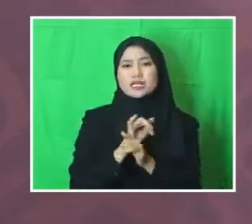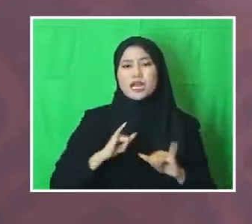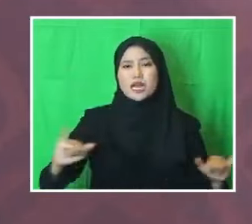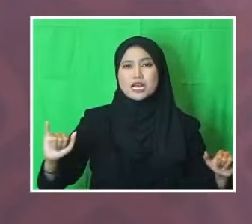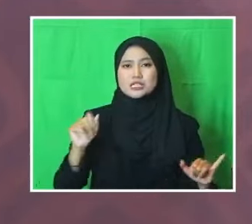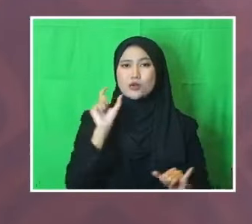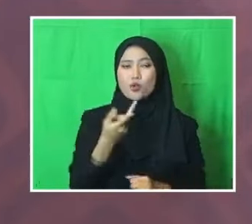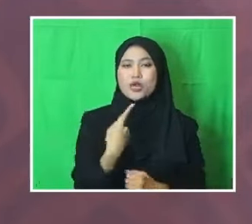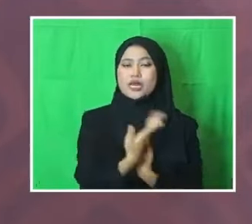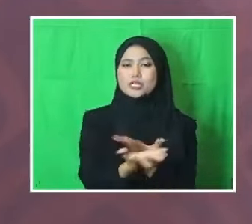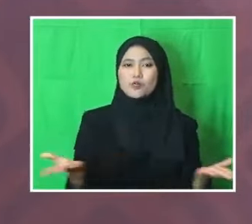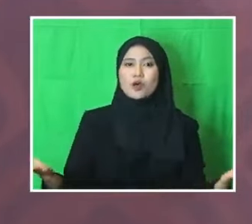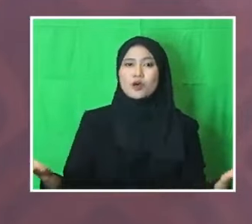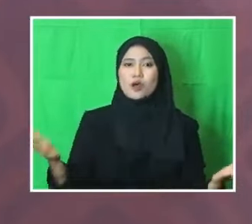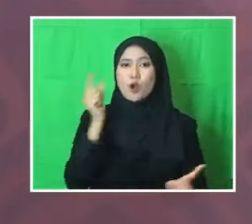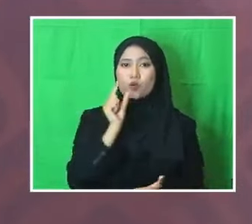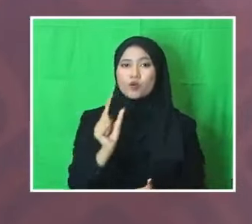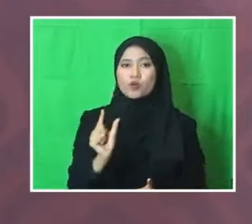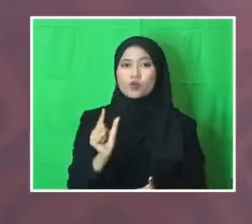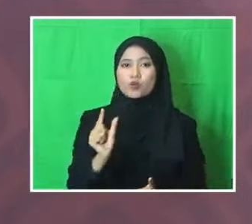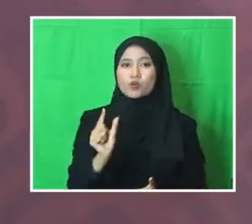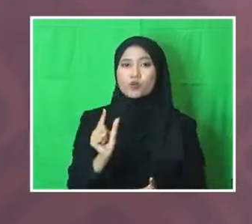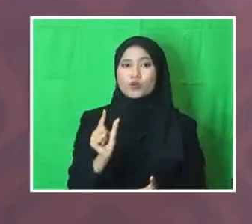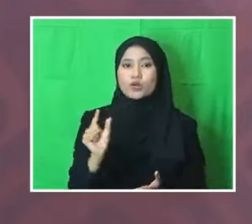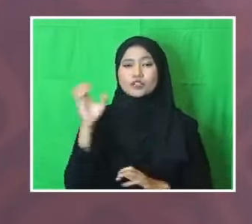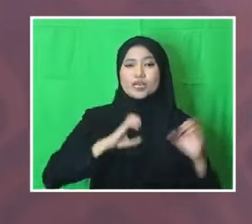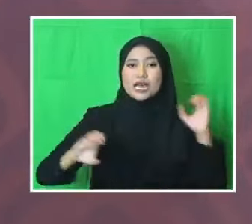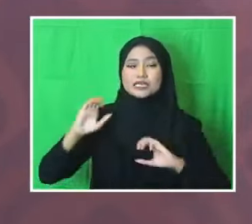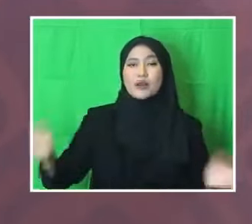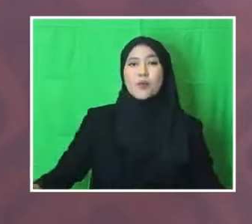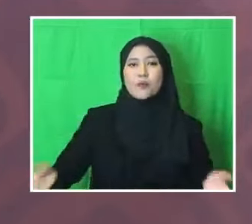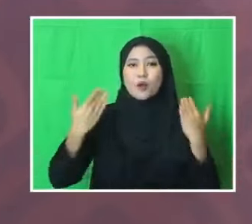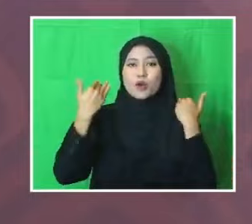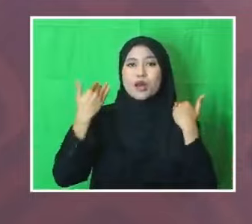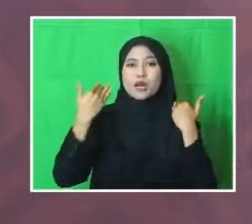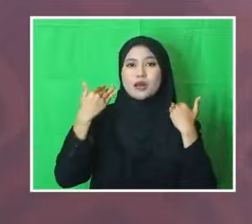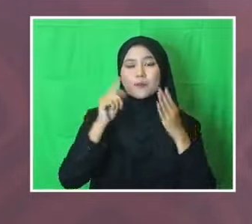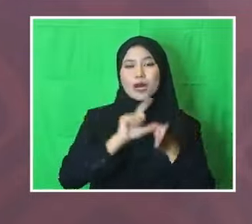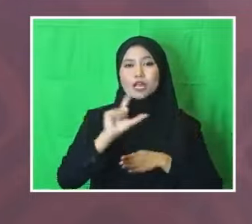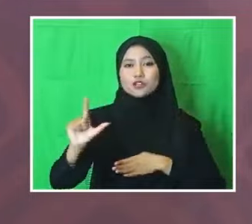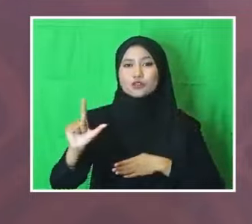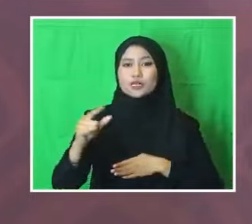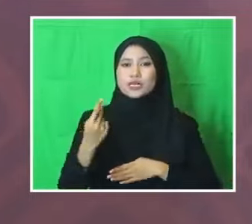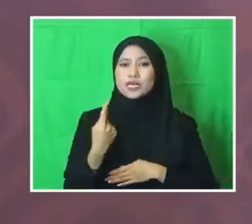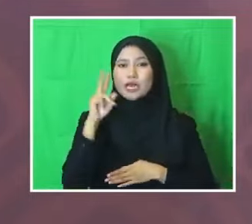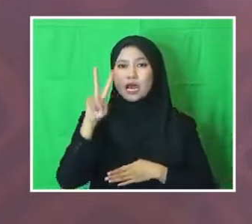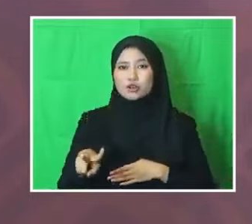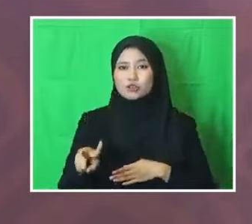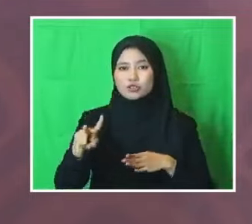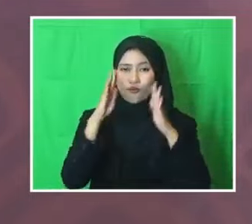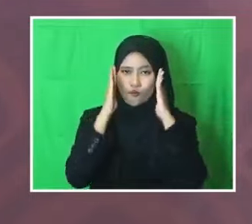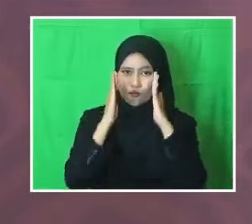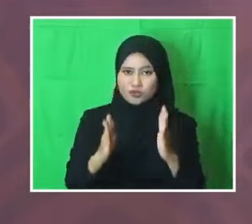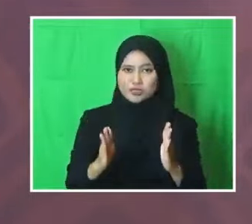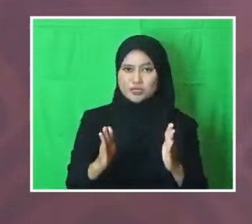kita semua untuk industrialisasi dan pembangunan ini berkelanjutan maka kita harus konsern terh waktu